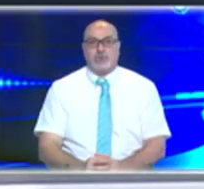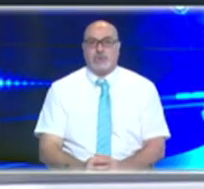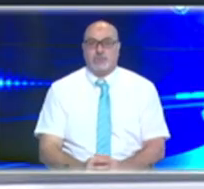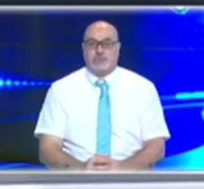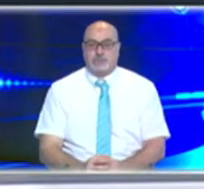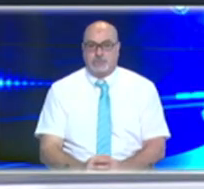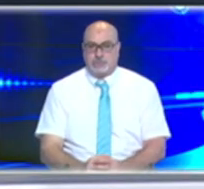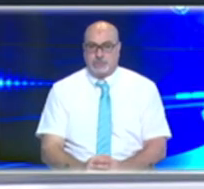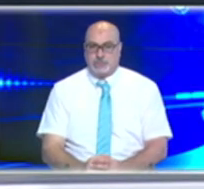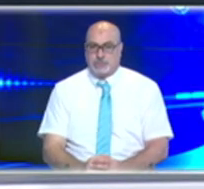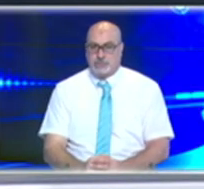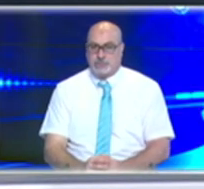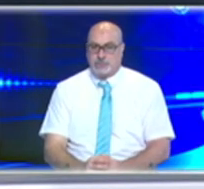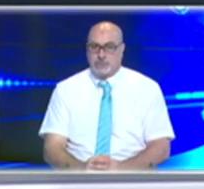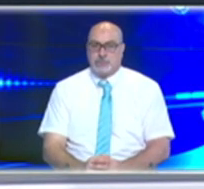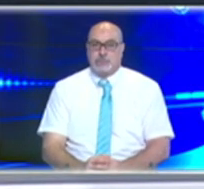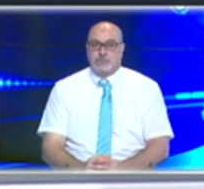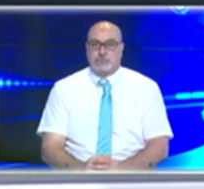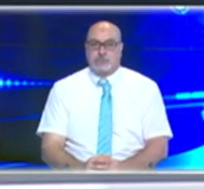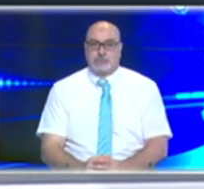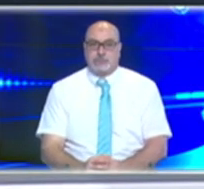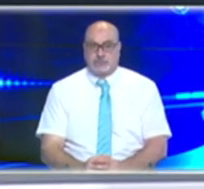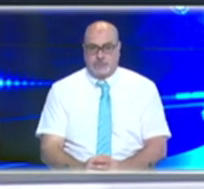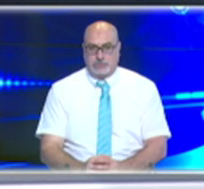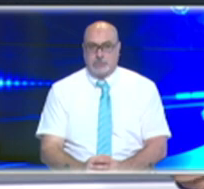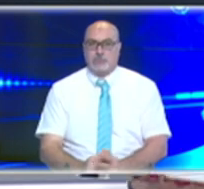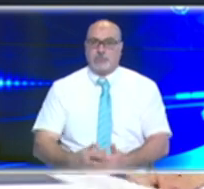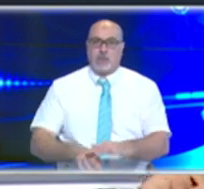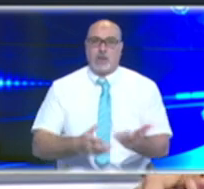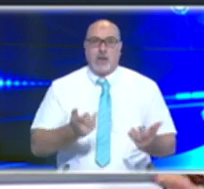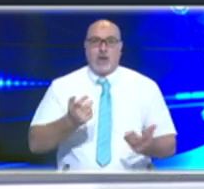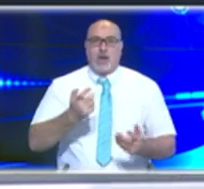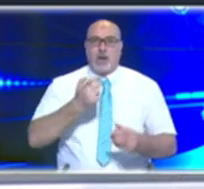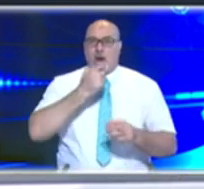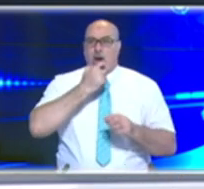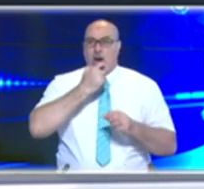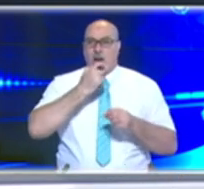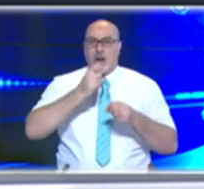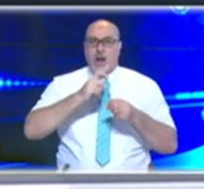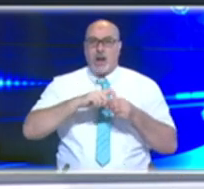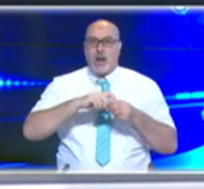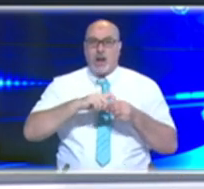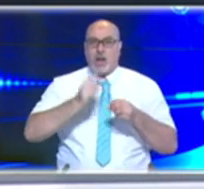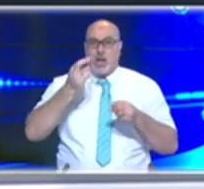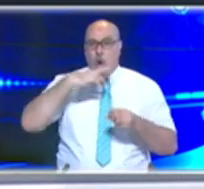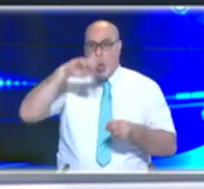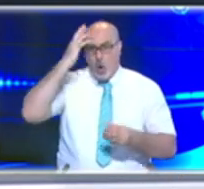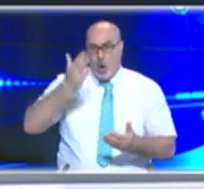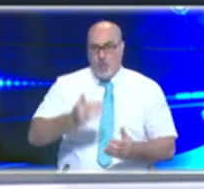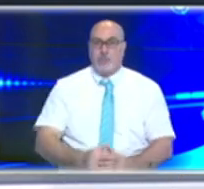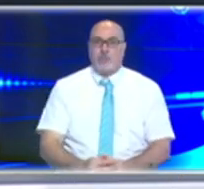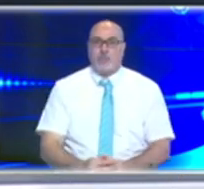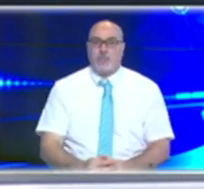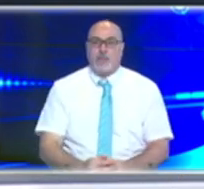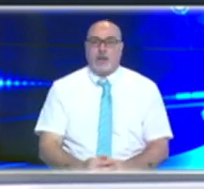نابلس بالضفة الغربية. في تداعيات ملف البريكسيت،